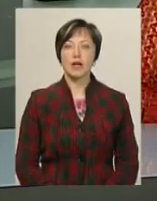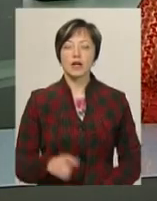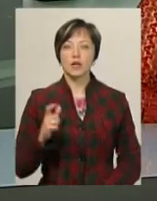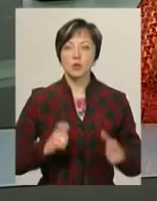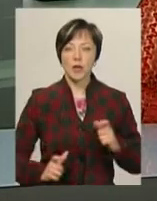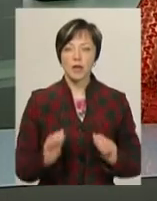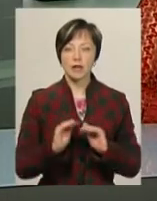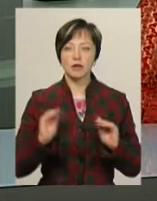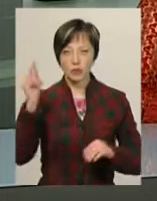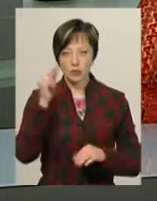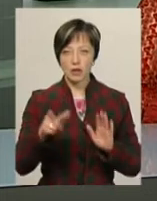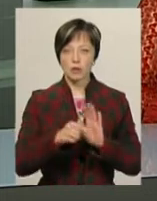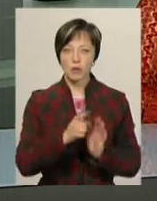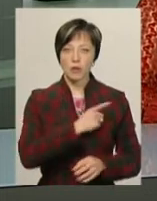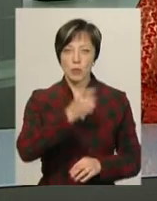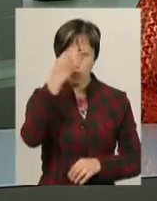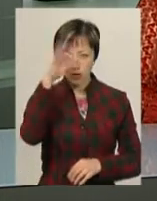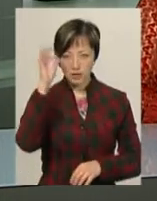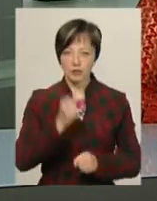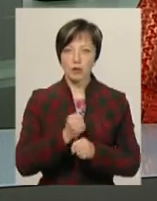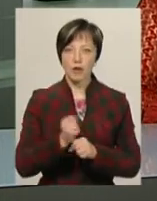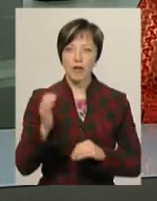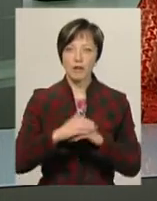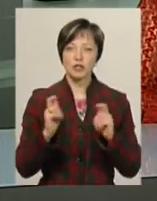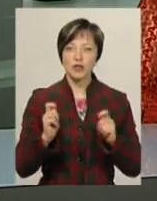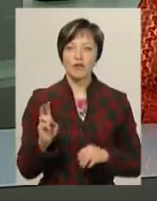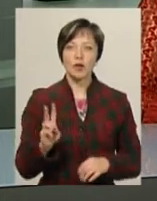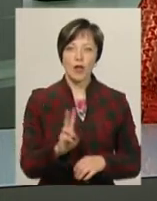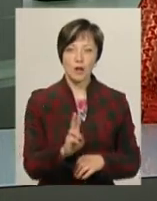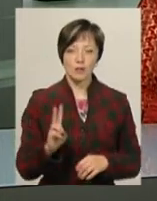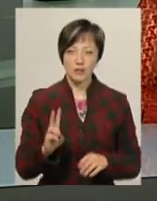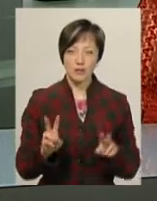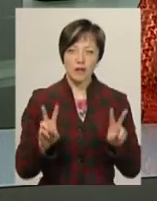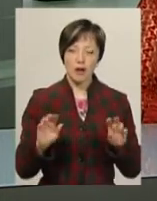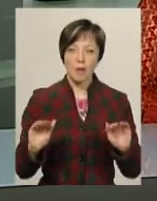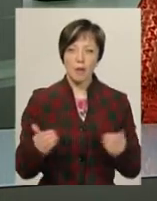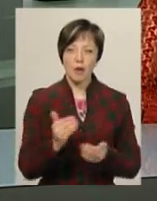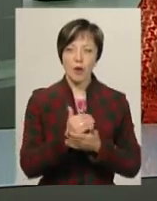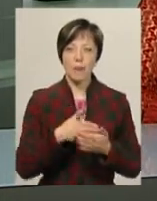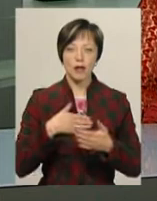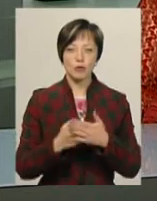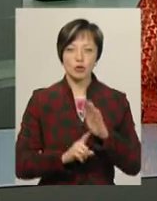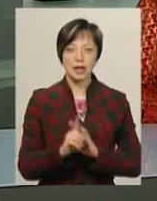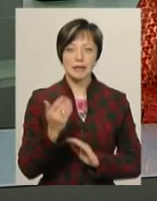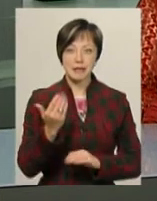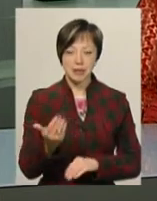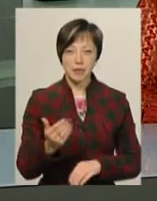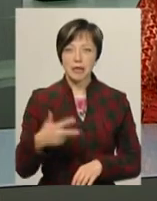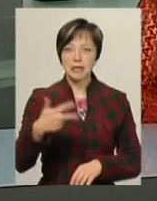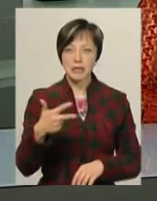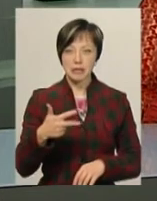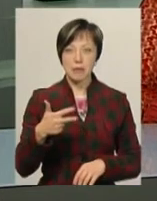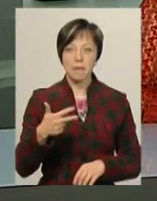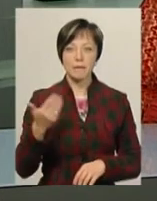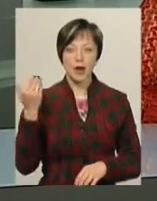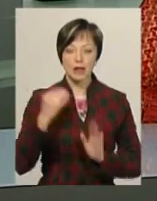Студенти та школярі разом із патрульною поліцією влаштували вечірку в тролейбусі. В рамках програми «Активність починається з тебе» 30